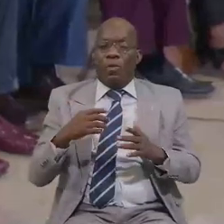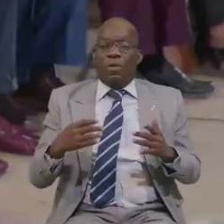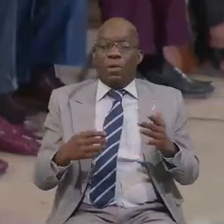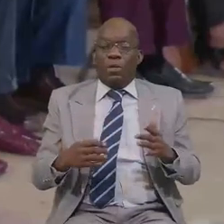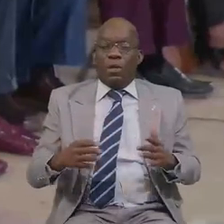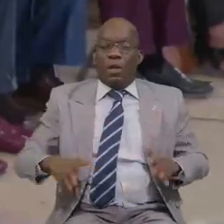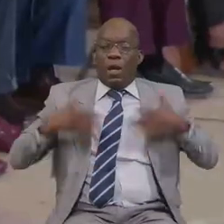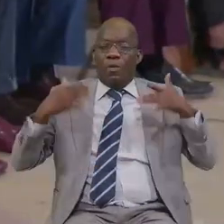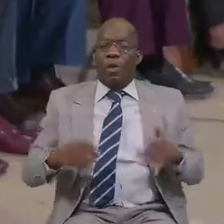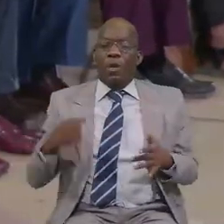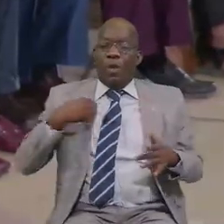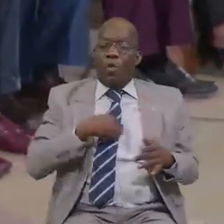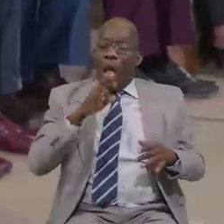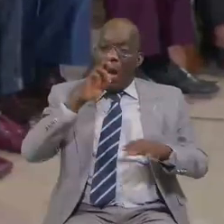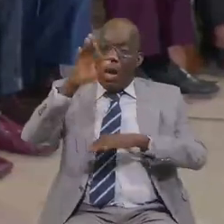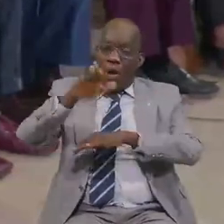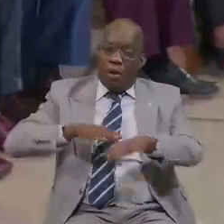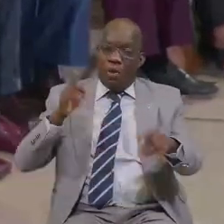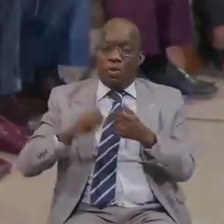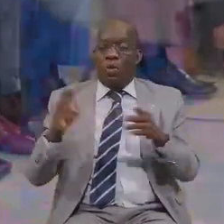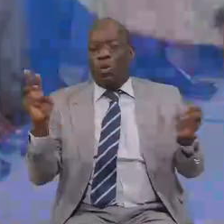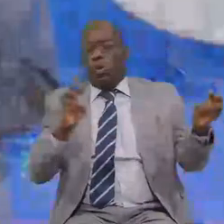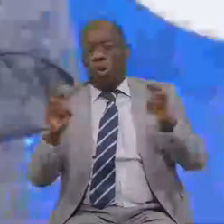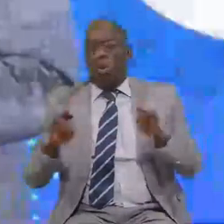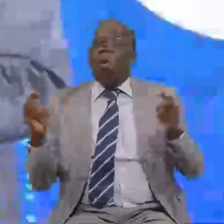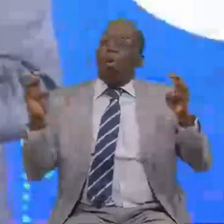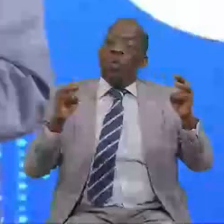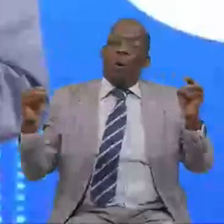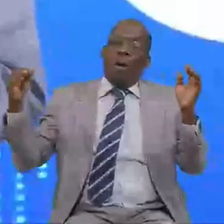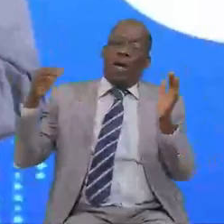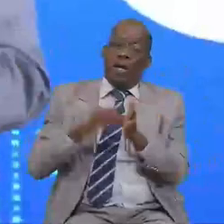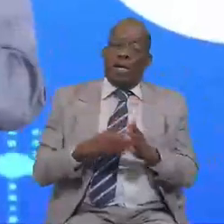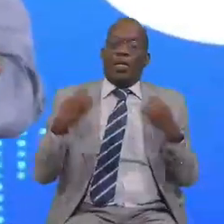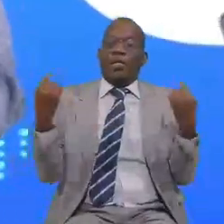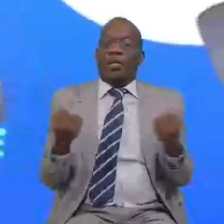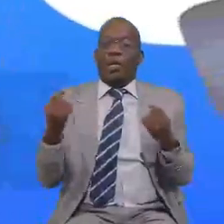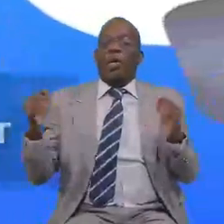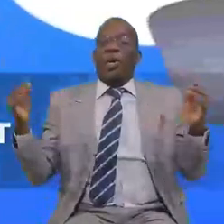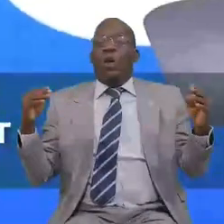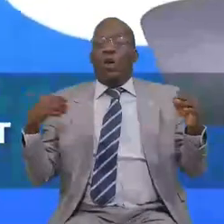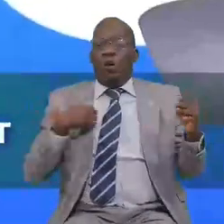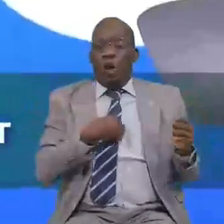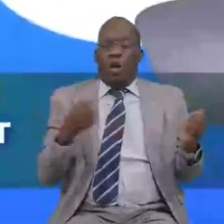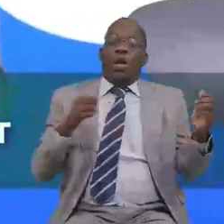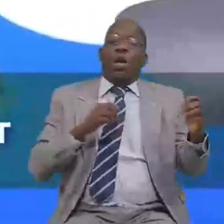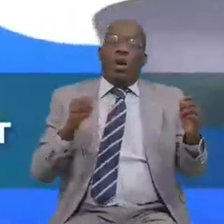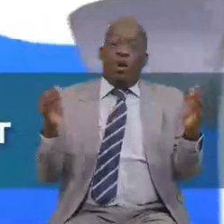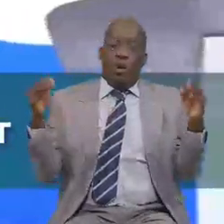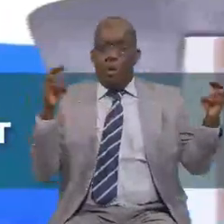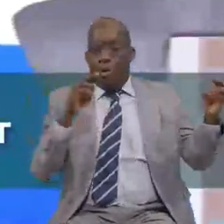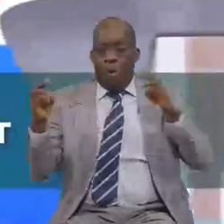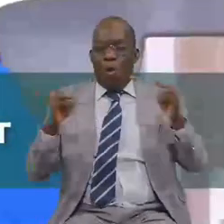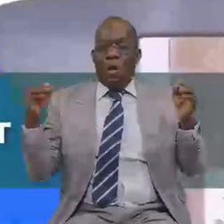au combat. Nous combattons contre le péché, nous combattons contre le moi, nous combattons contre Satan,